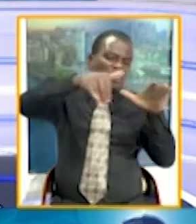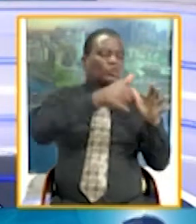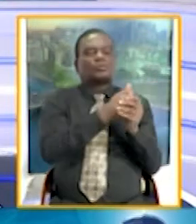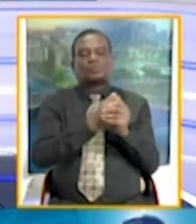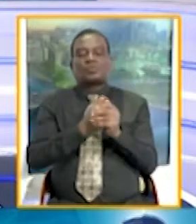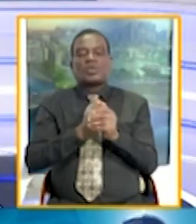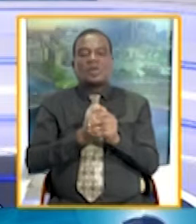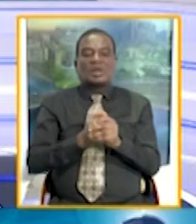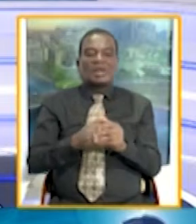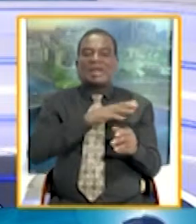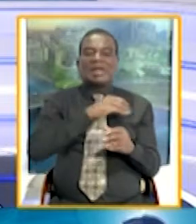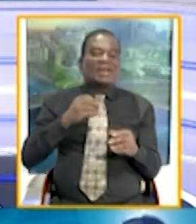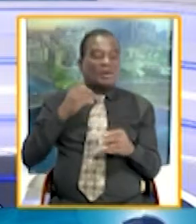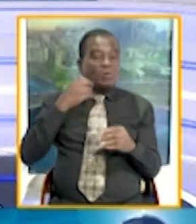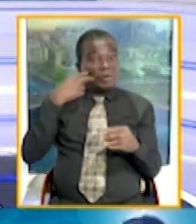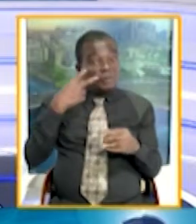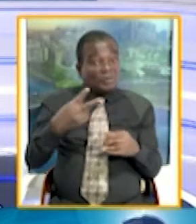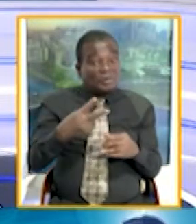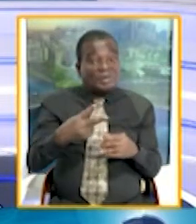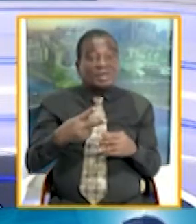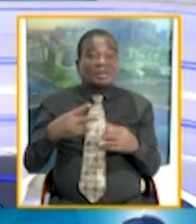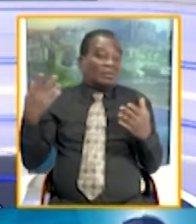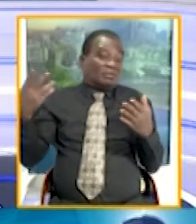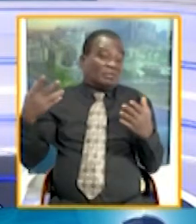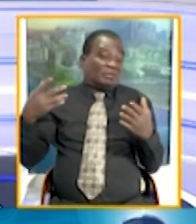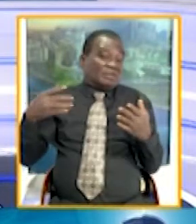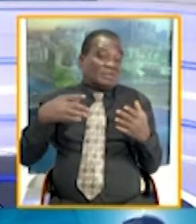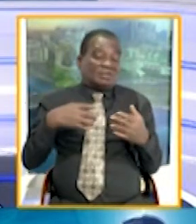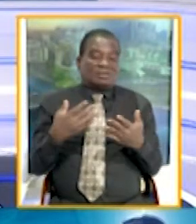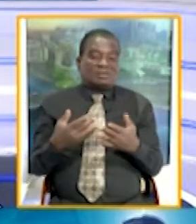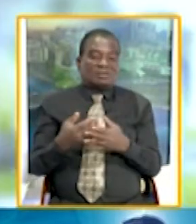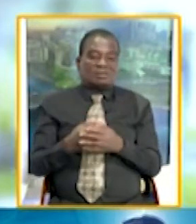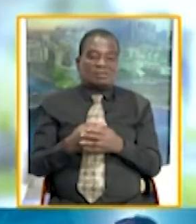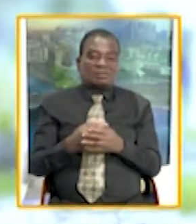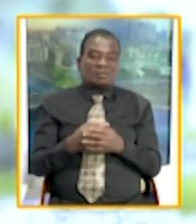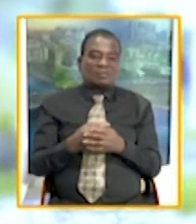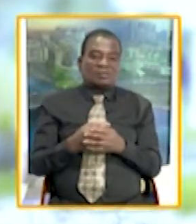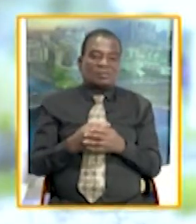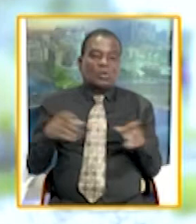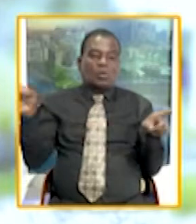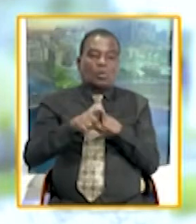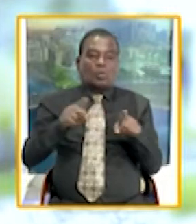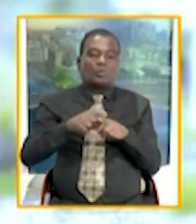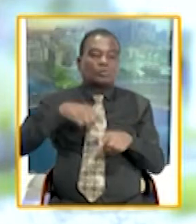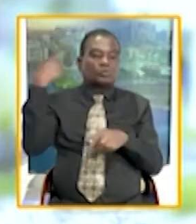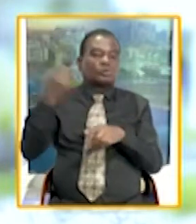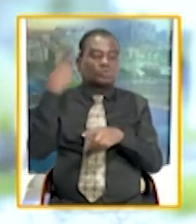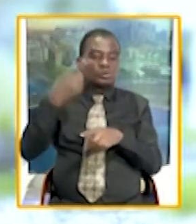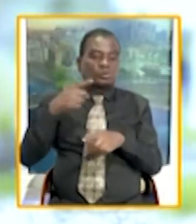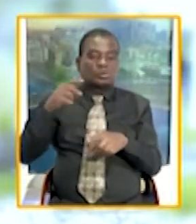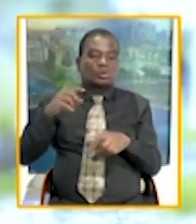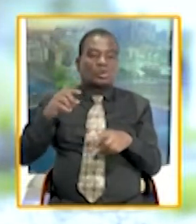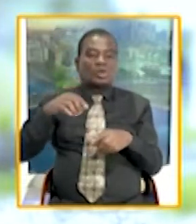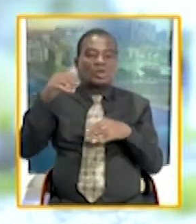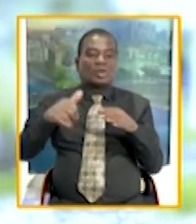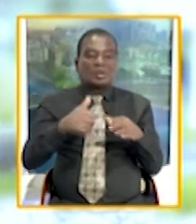campagne ont été innombrables. Une campagne qui s'est déroulée sans violence. Et comme à l'accoutumée, à la veille